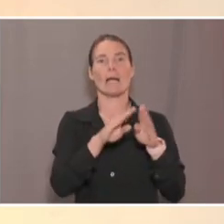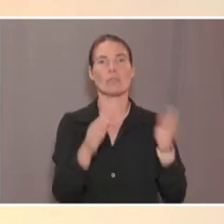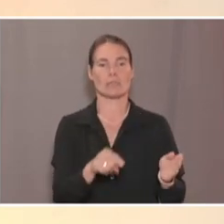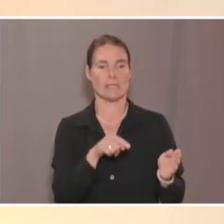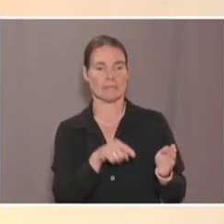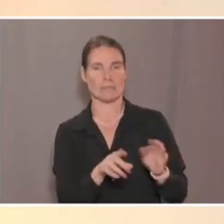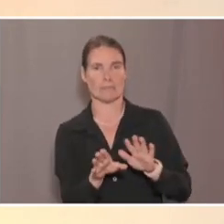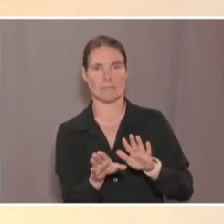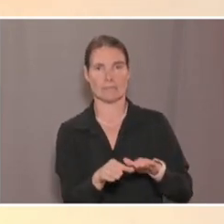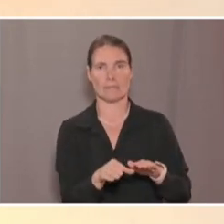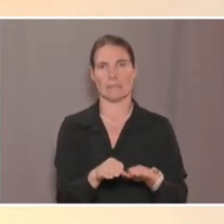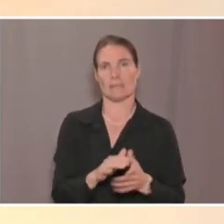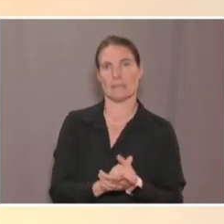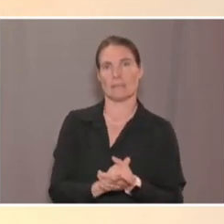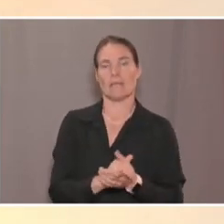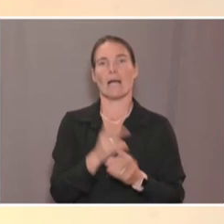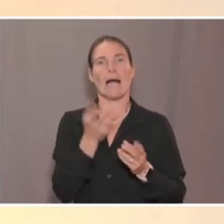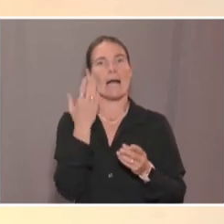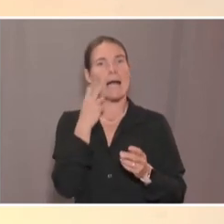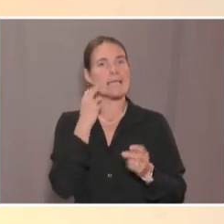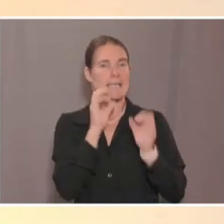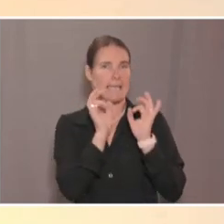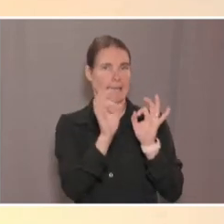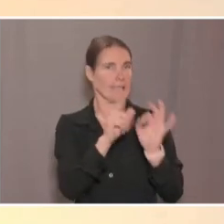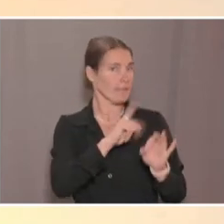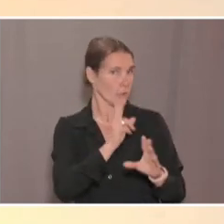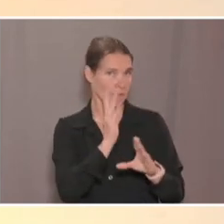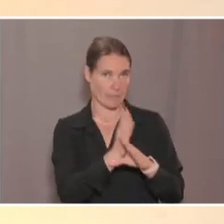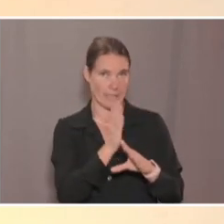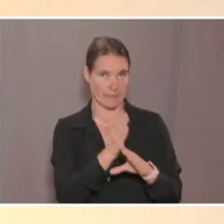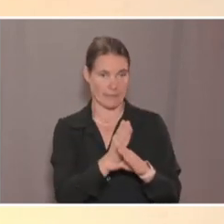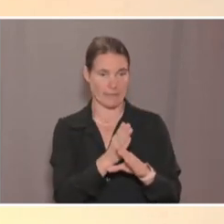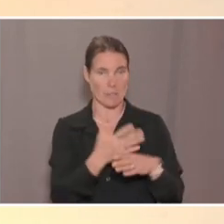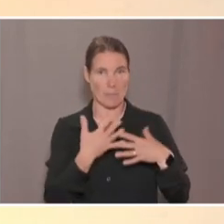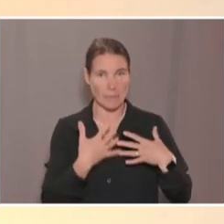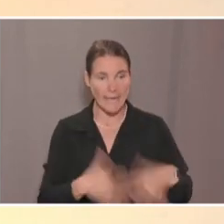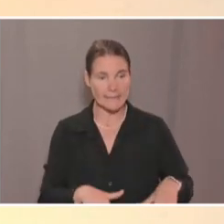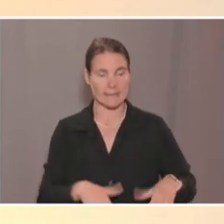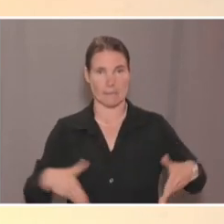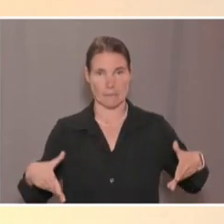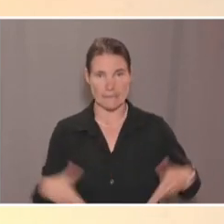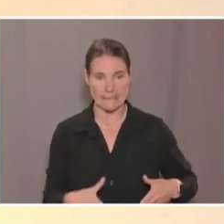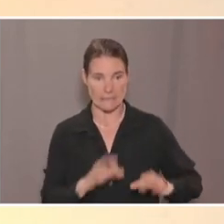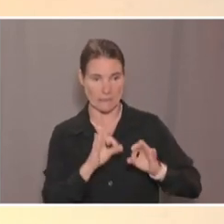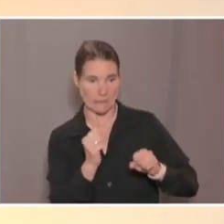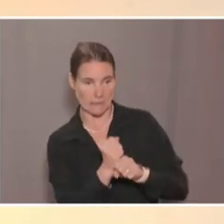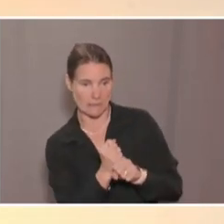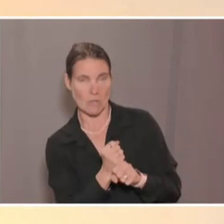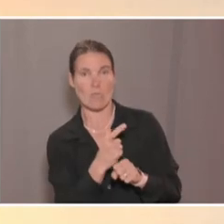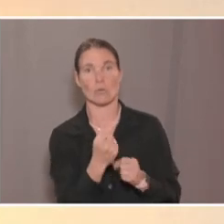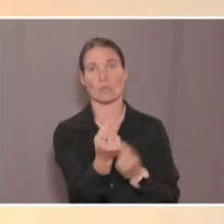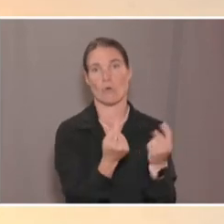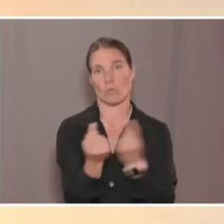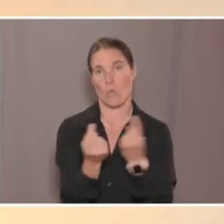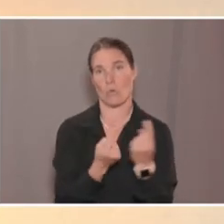statt. Noch nicht examinierte Lehrkräfte und SchulhelferInnen, die sich bereits im Dienst bewährt hatten, wurden zu